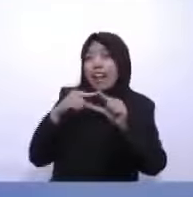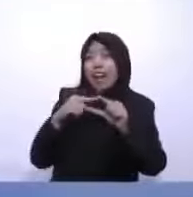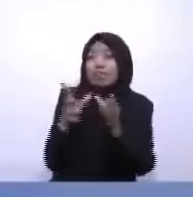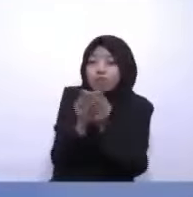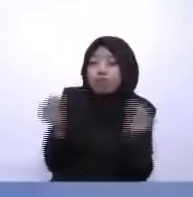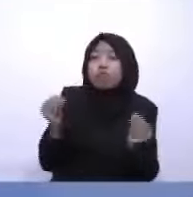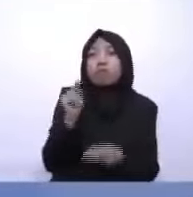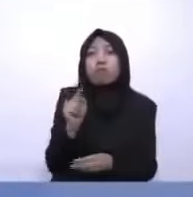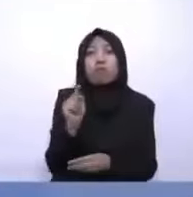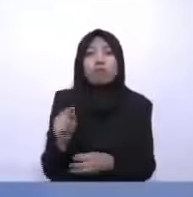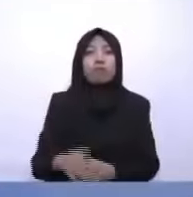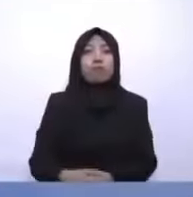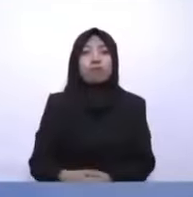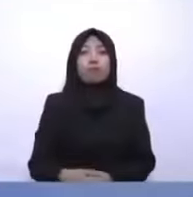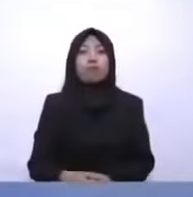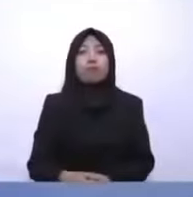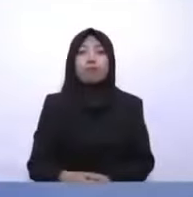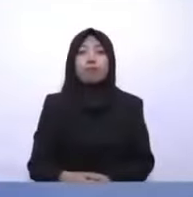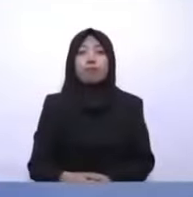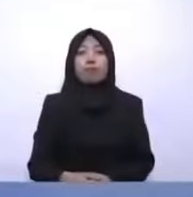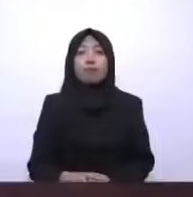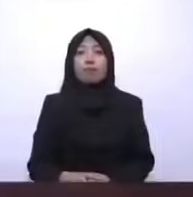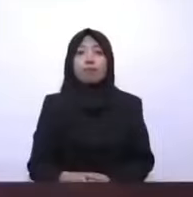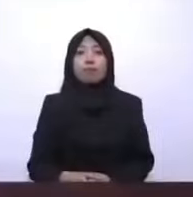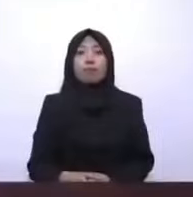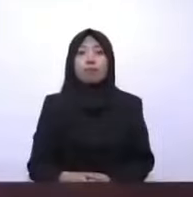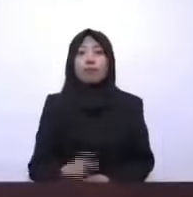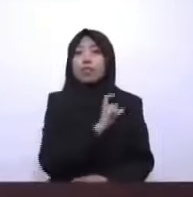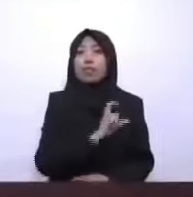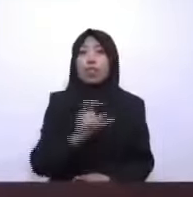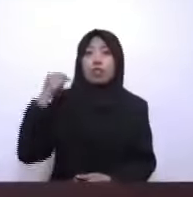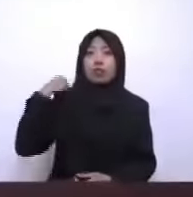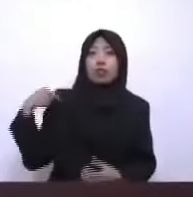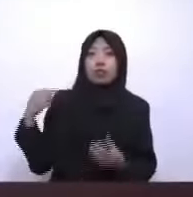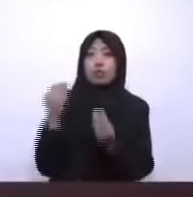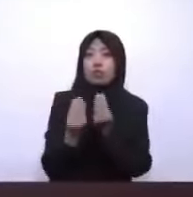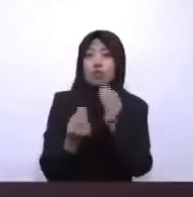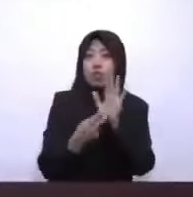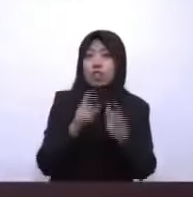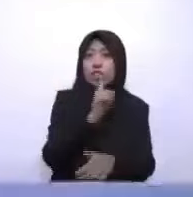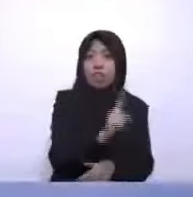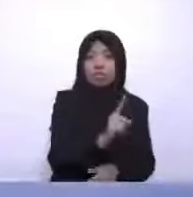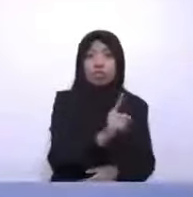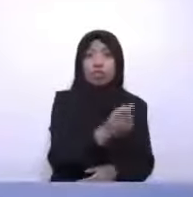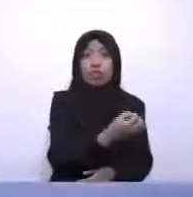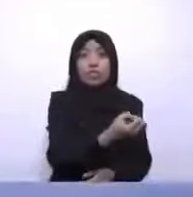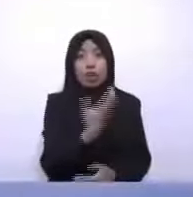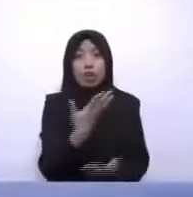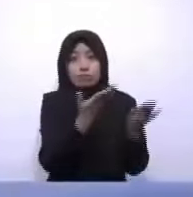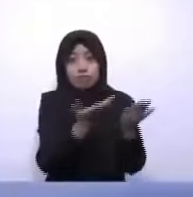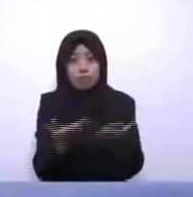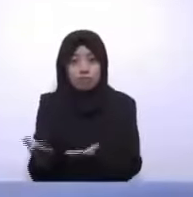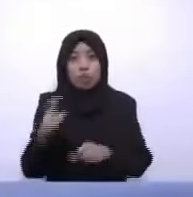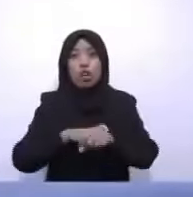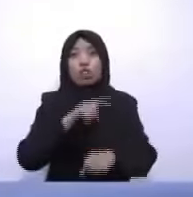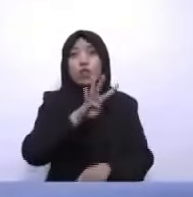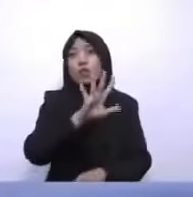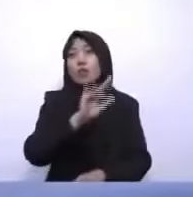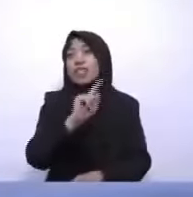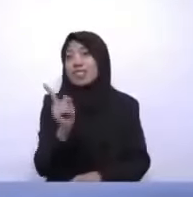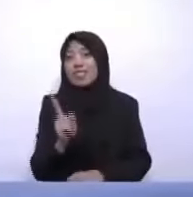tahan dulu. Saya akan beri kesempatan, waktu sudah habis. Saya persilakan cawagub nomor 1 untuk menjawab pertanyaan. Waktu Anda